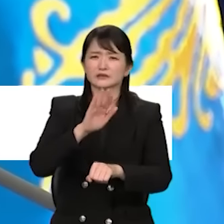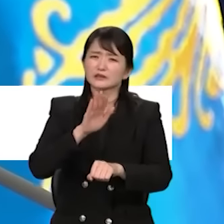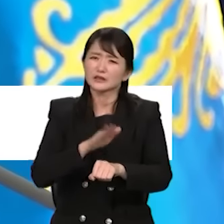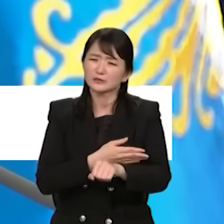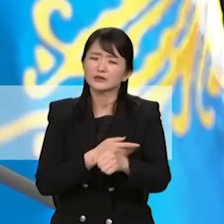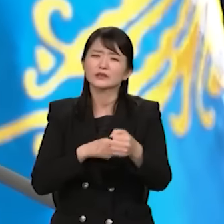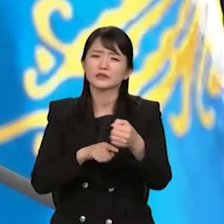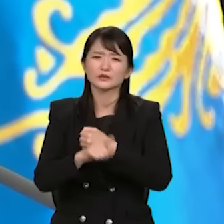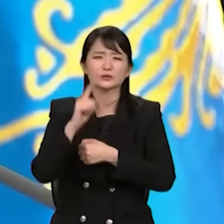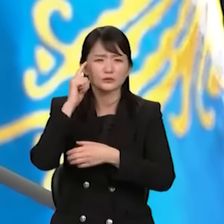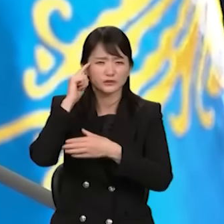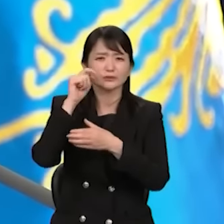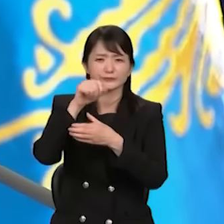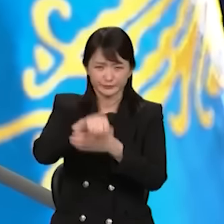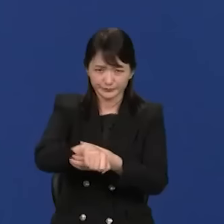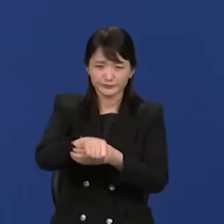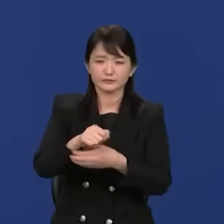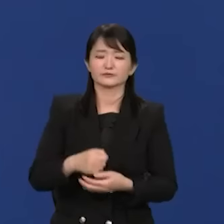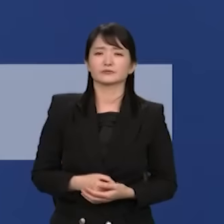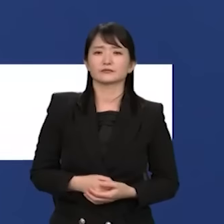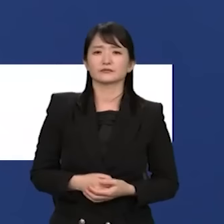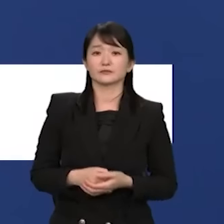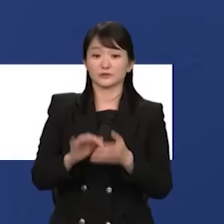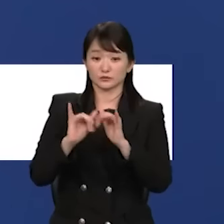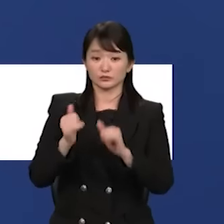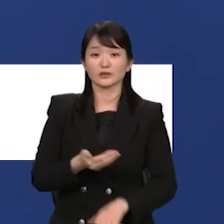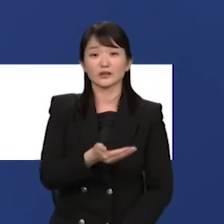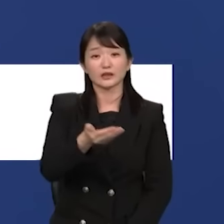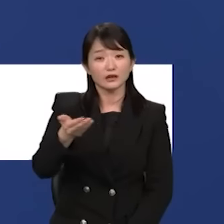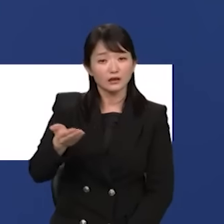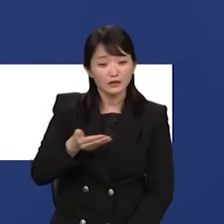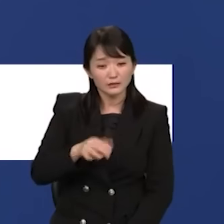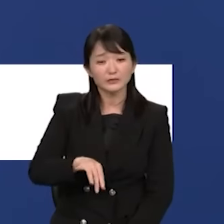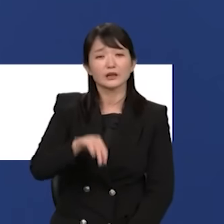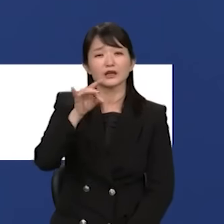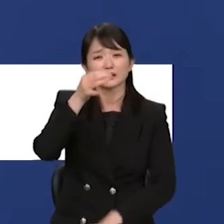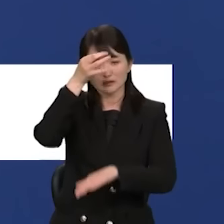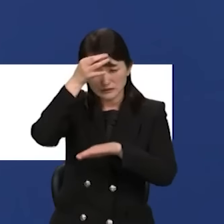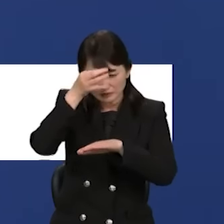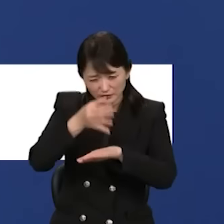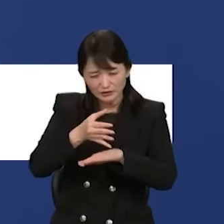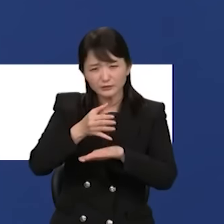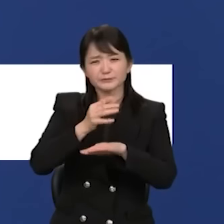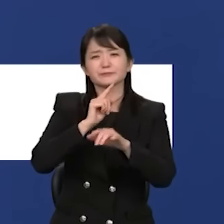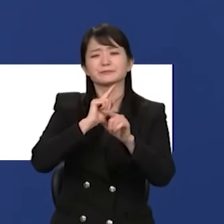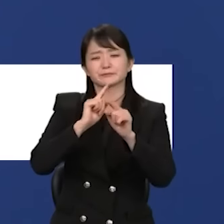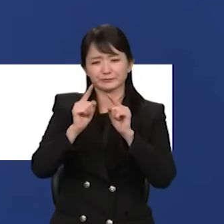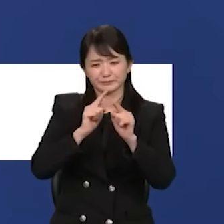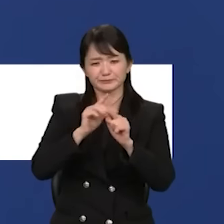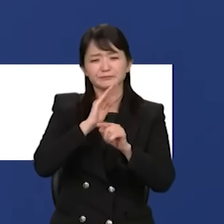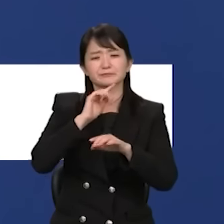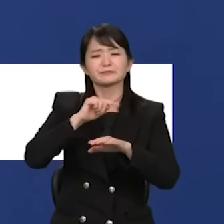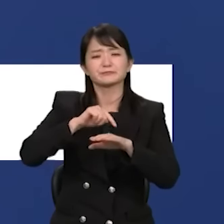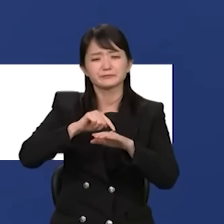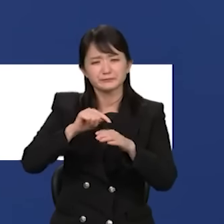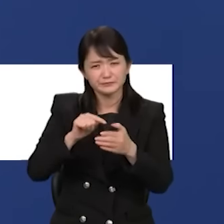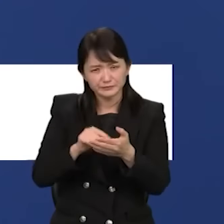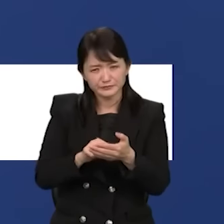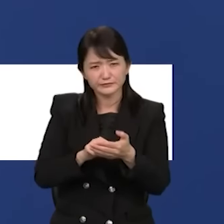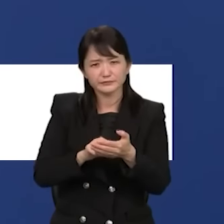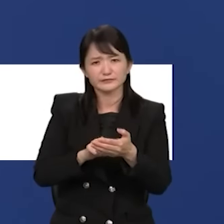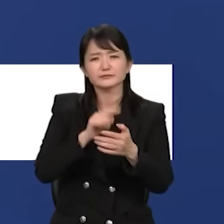소치라고 고개를 숙였습니다. 국민 여러분께 먼저 죄송하다는 말씀, 진심 어린